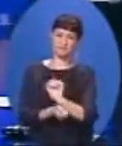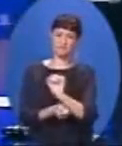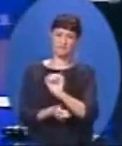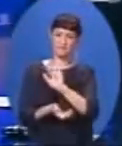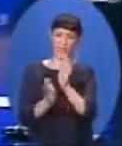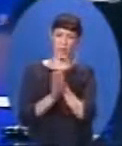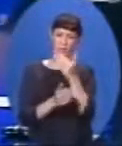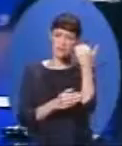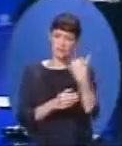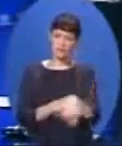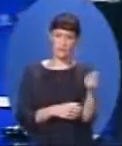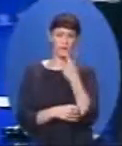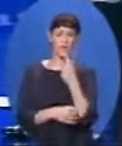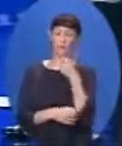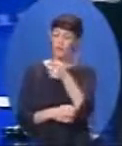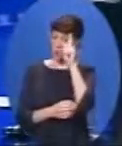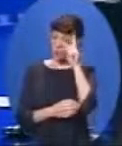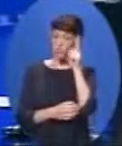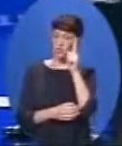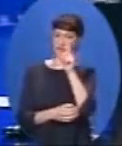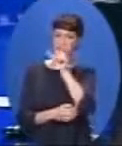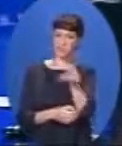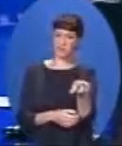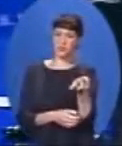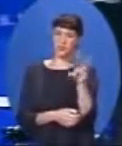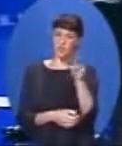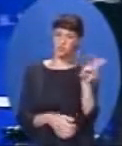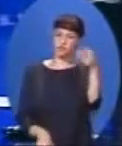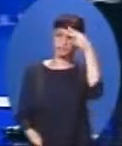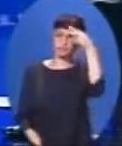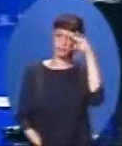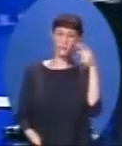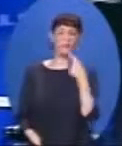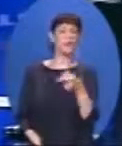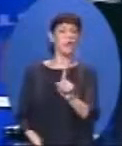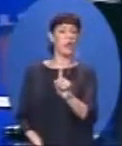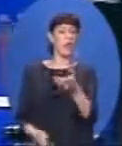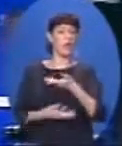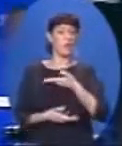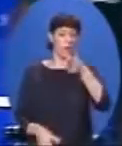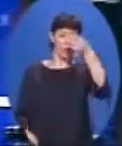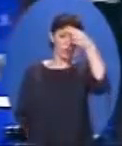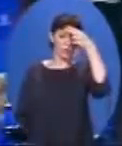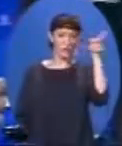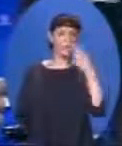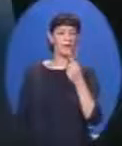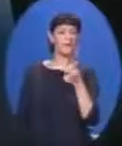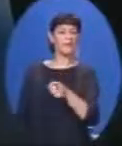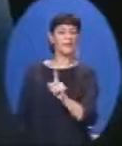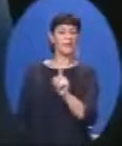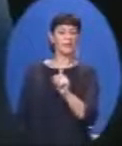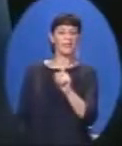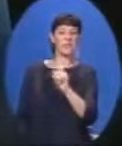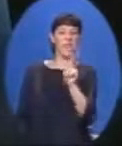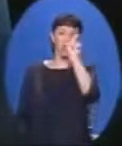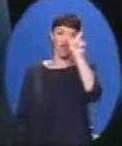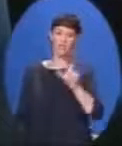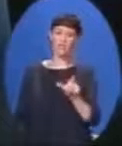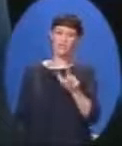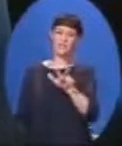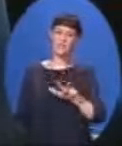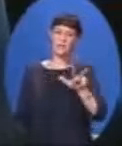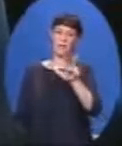לא יכולה לפרסם רעיון. אבל אתה יודע שהיא הורשעה בעבירה שיש עם הקלון. לא, היא לא קיבלה קלון. בוודאי שכן. לא, היא לא איש ציבור, אז לכן